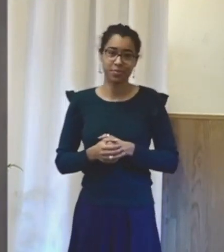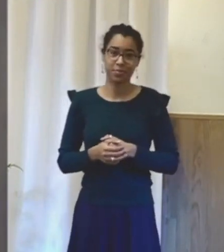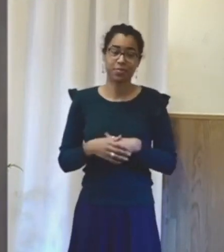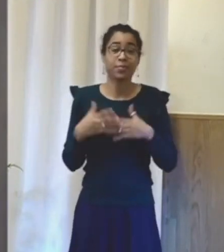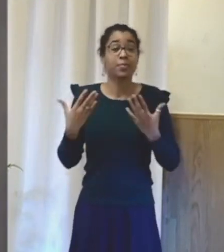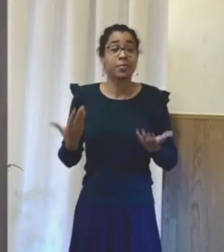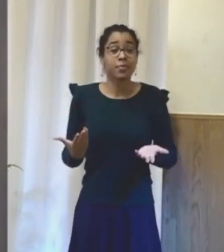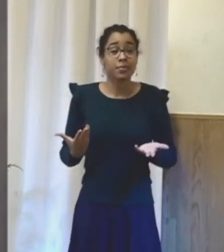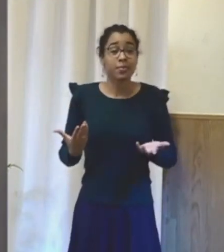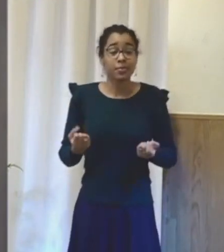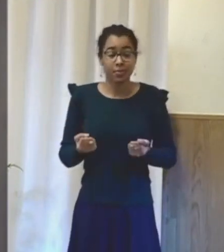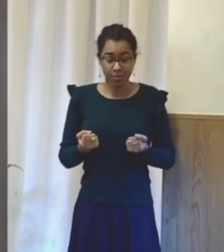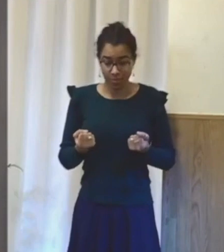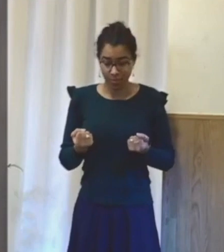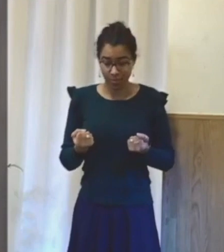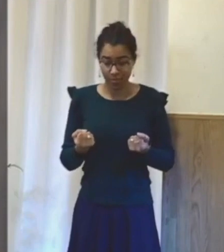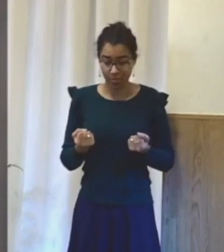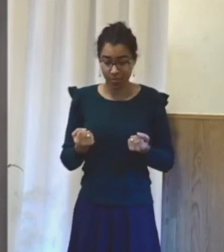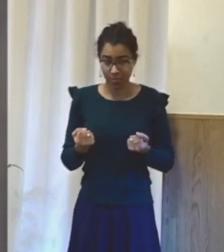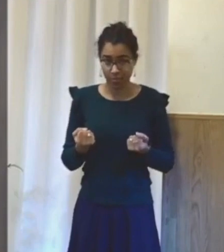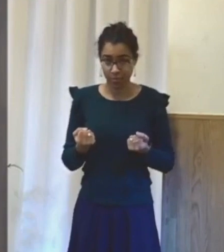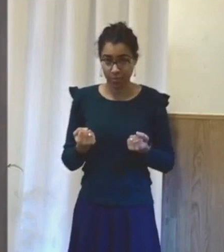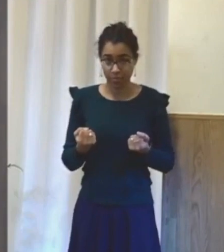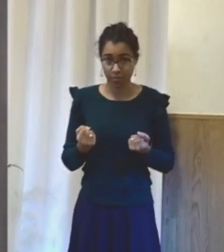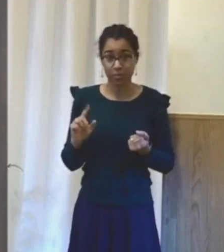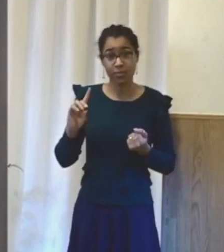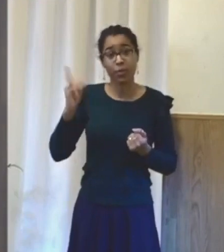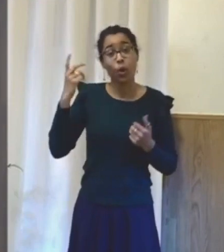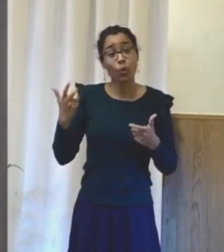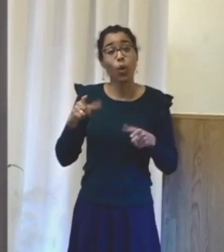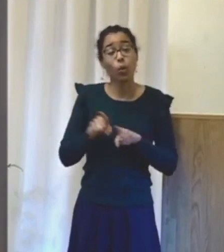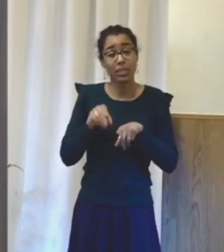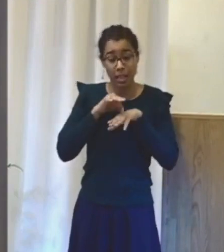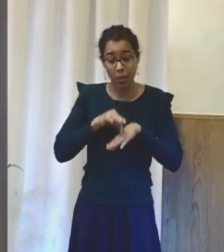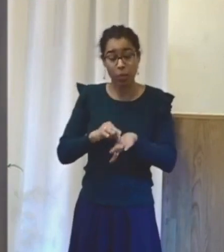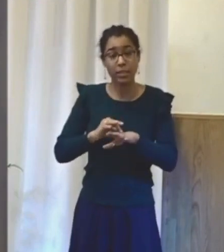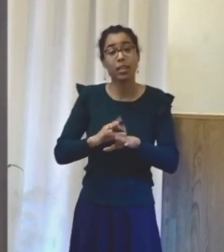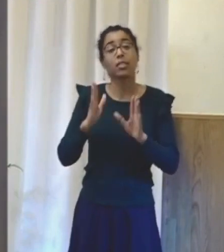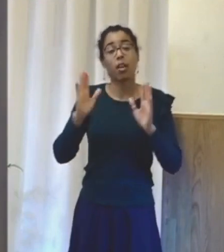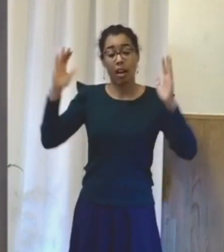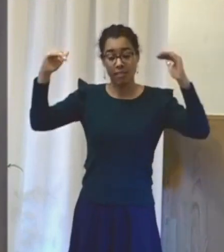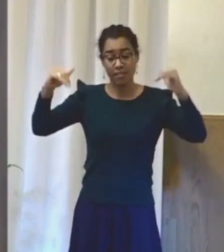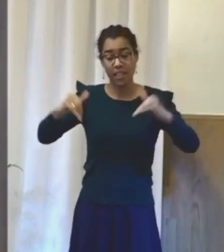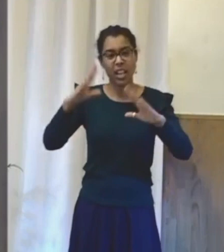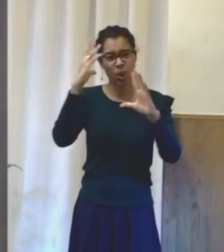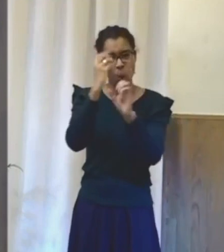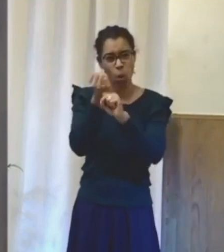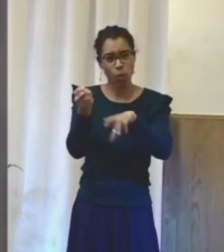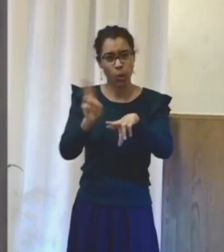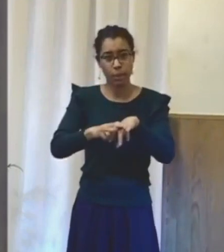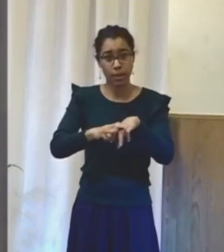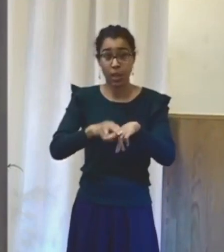Donc, il veut aussi nous accompagner dans la vallée de l'ombre de la mort.